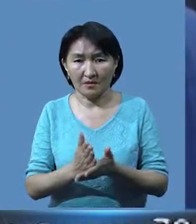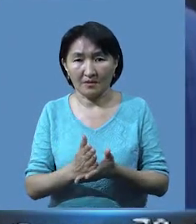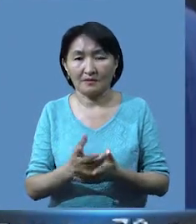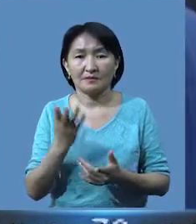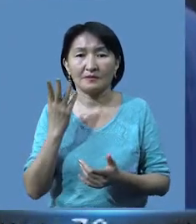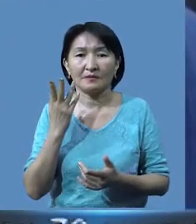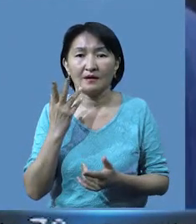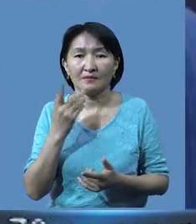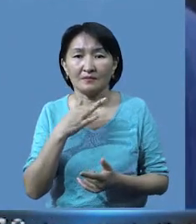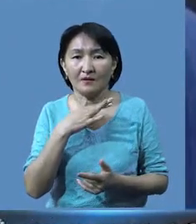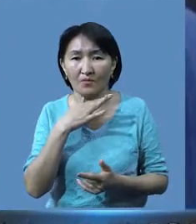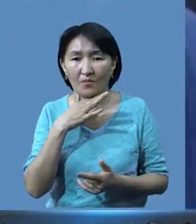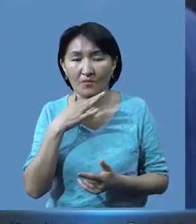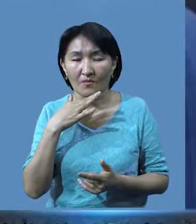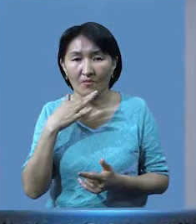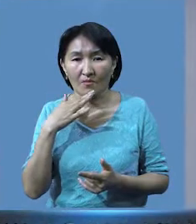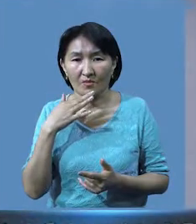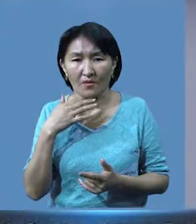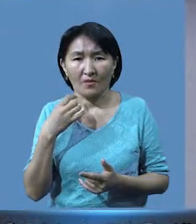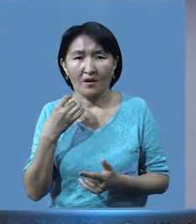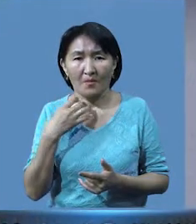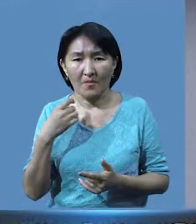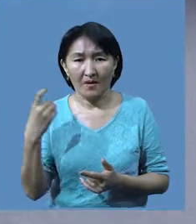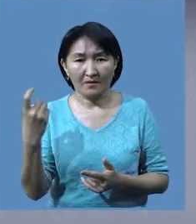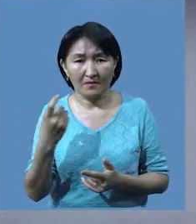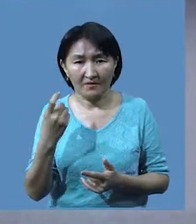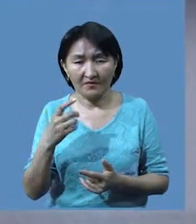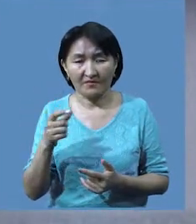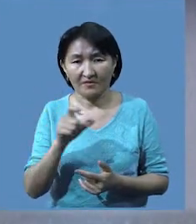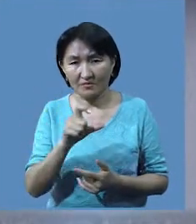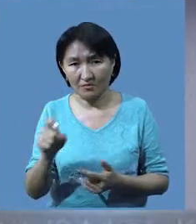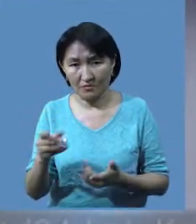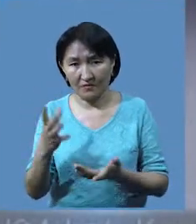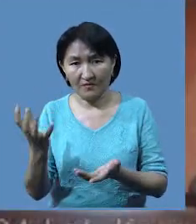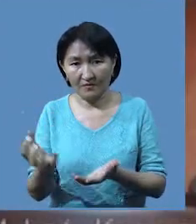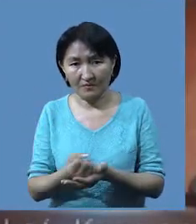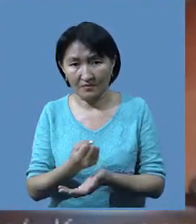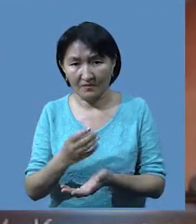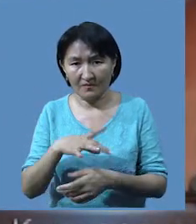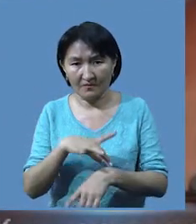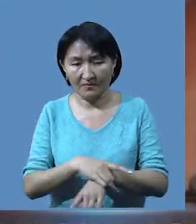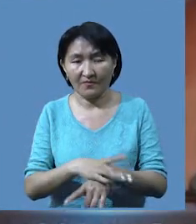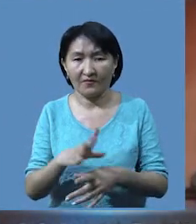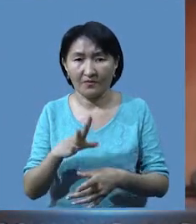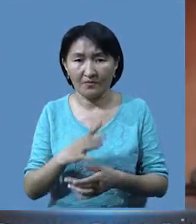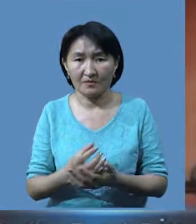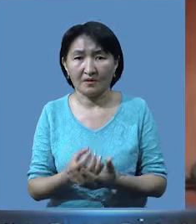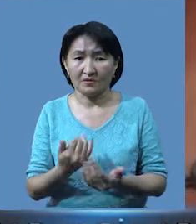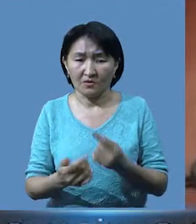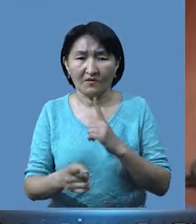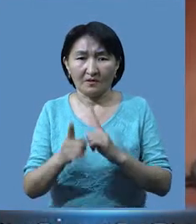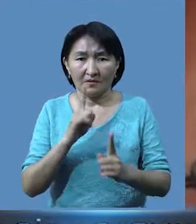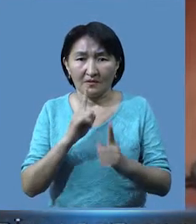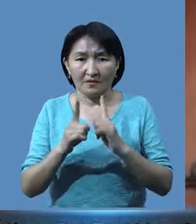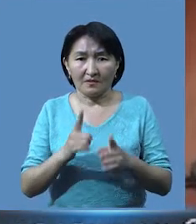орындарда қызметкерлер екі ауысыммен жұмыс істеп жатқан көрінеді. Ал кеңесте қаралған келесі мәселе шенділердің халықпен және қоғамдық кеңес мүшелеріне